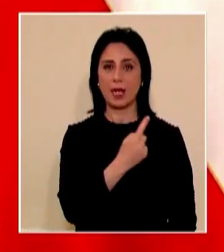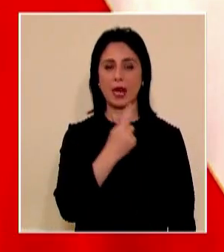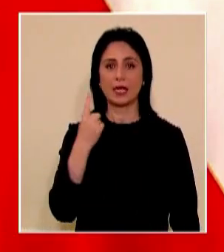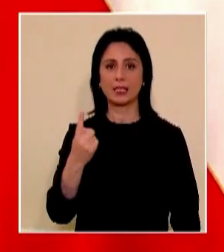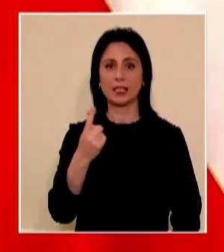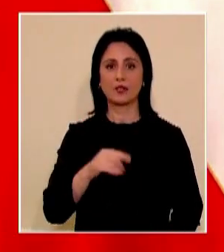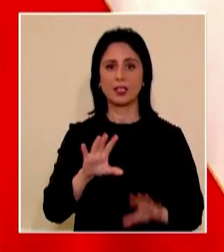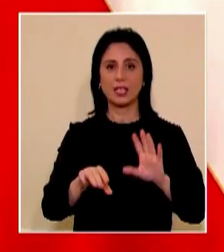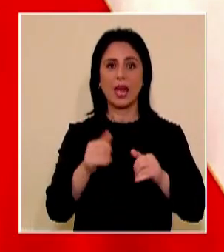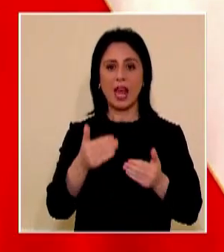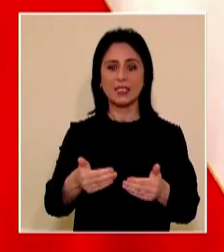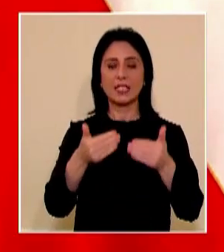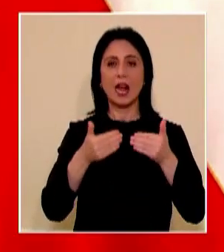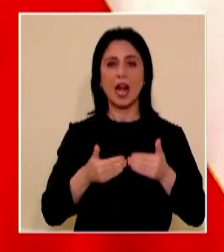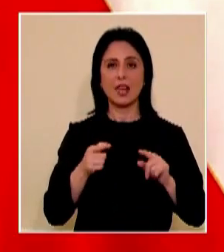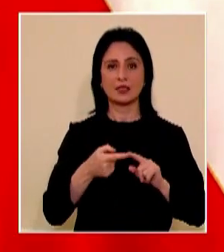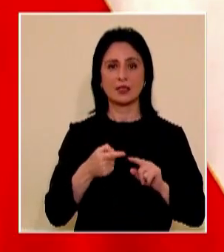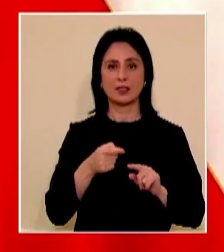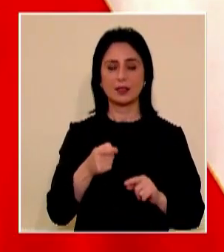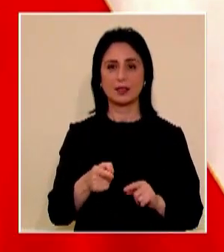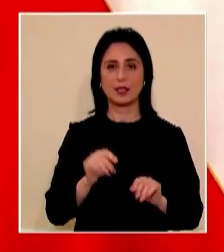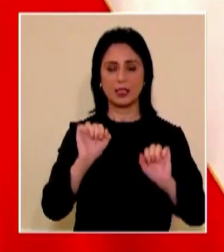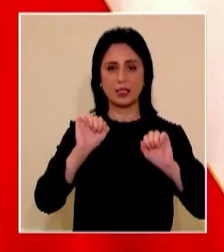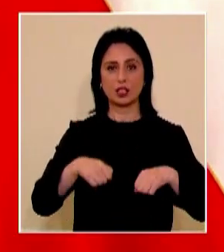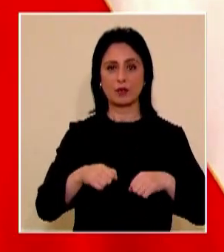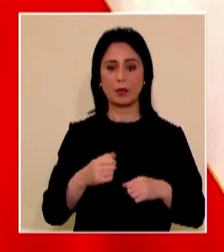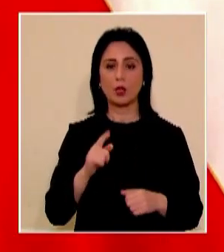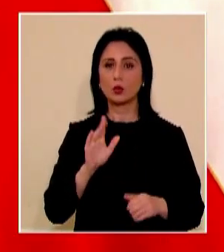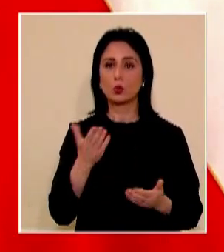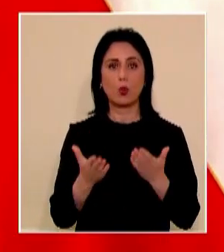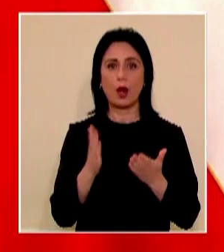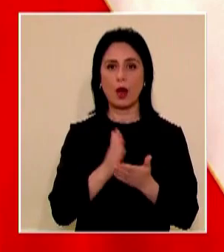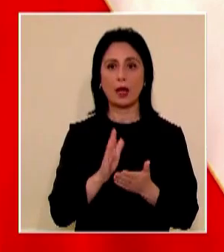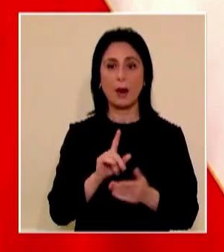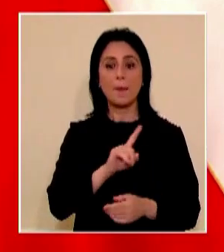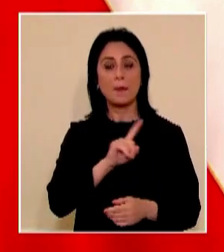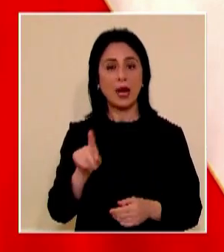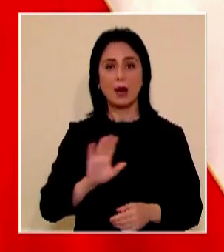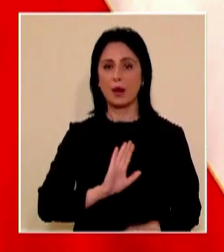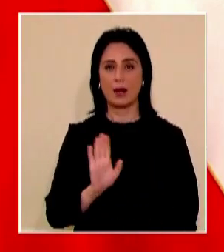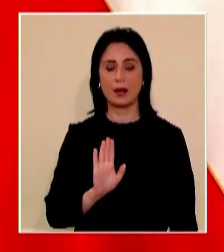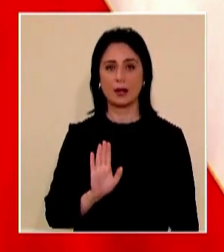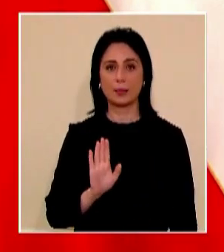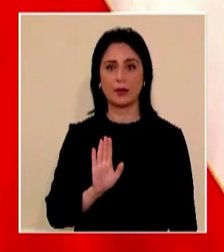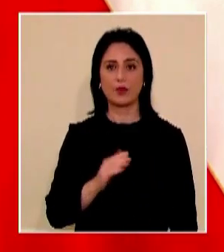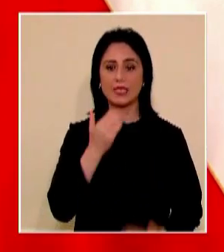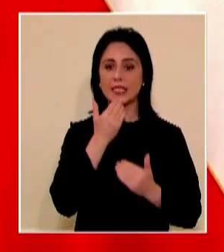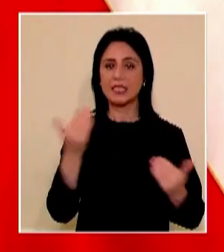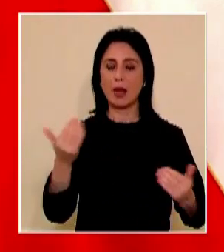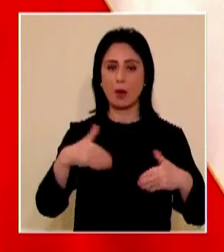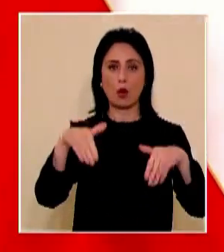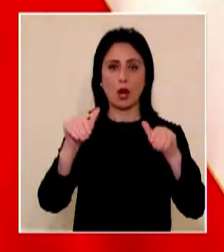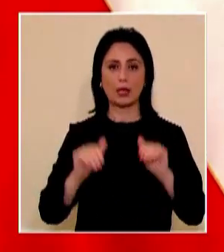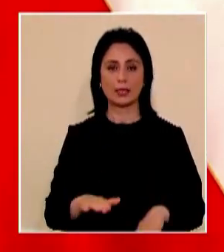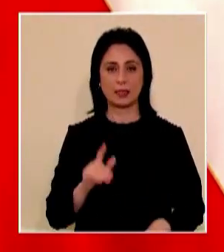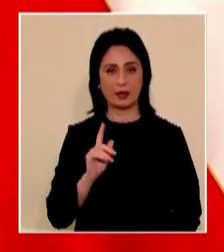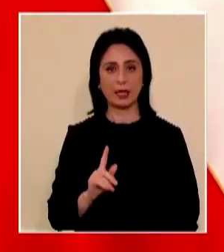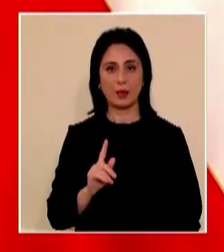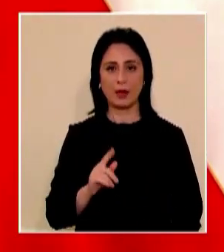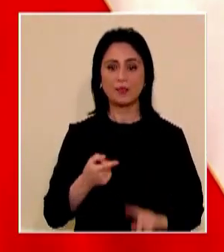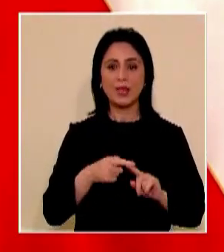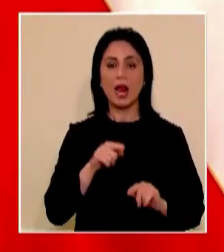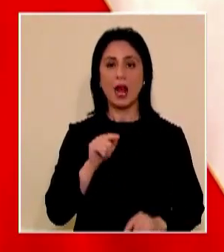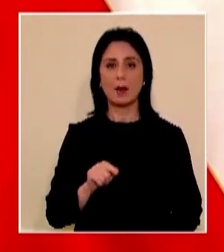ერთ-ერთი დეესკალაციის საშუალება თუ არა მაგრამ არა საბოლოო გადაწყვეტილება